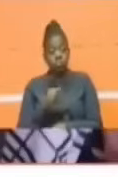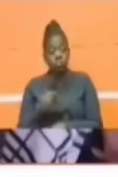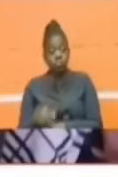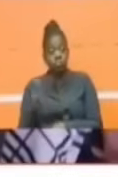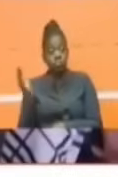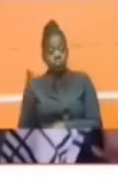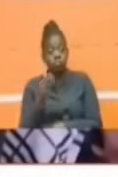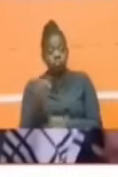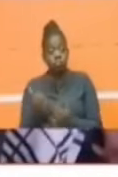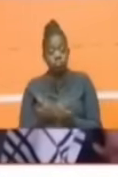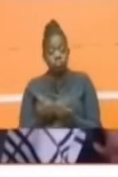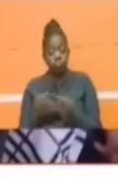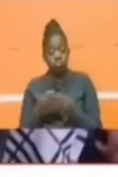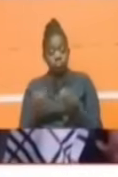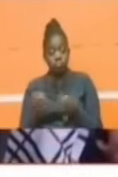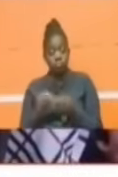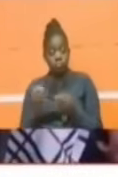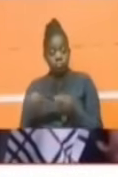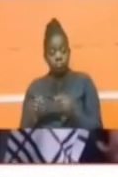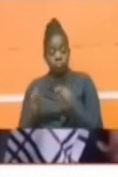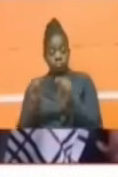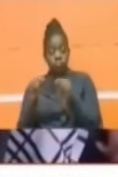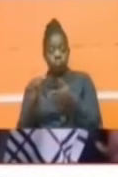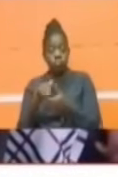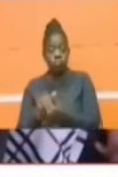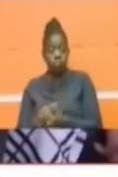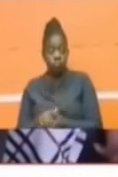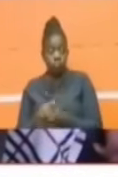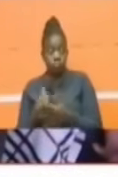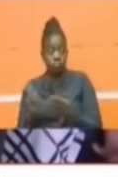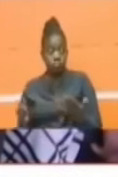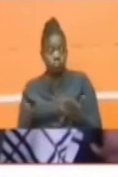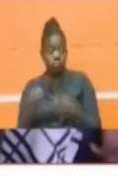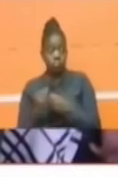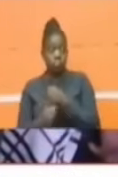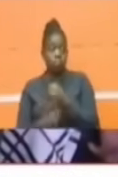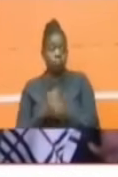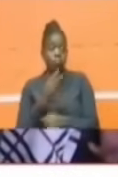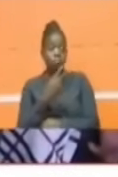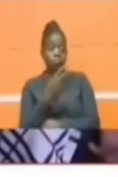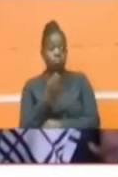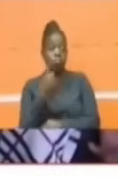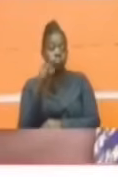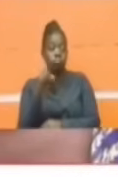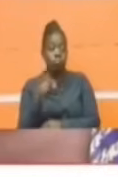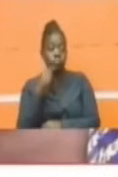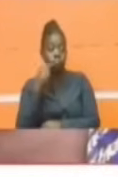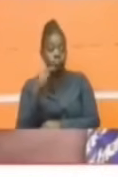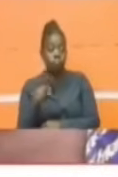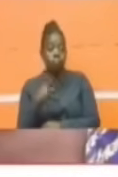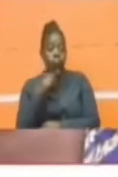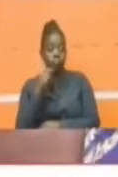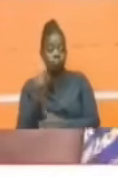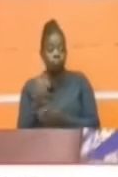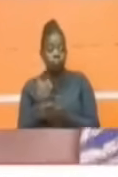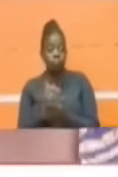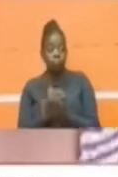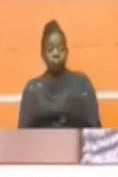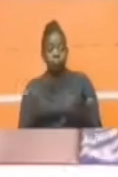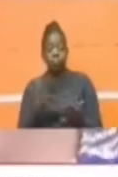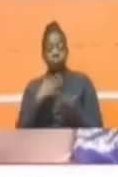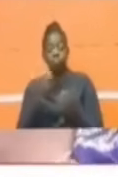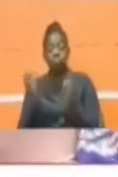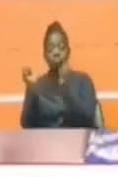we n'omwana gwe yajja naye mu bufumbo ku ssekukkulu ya 2019 kyokka n'akiteeka ku Aluma olw'okuba nti yali ayagala